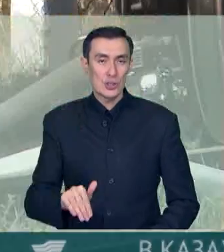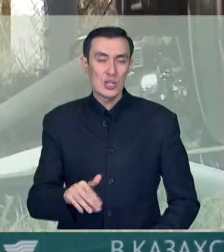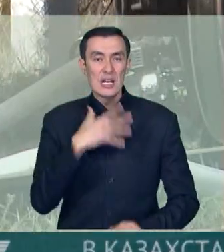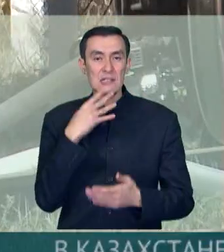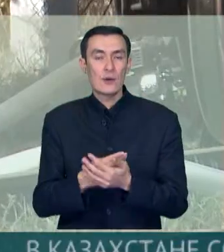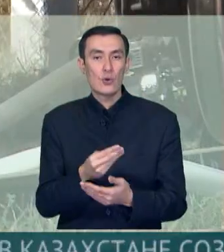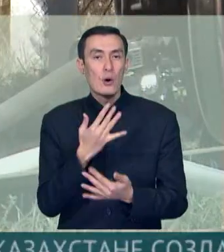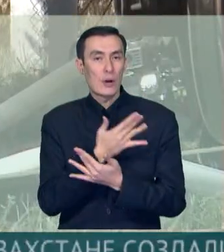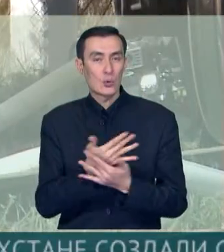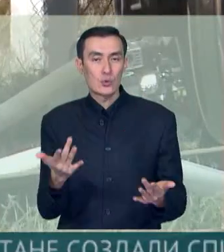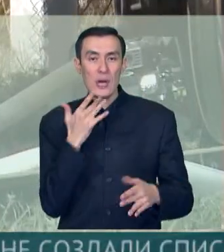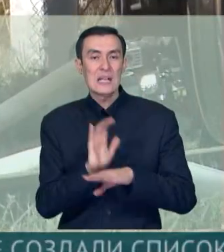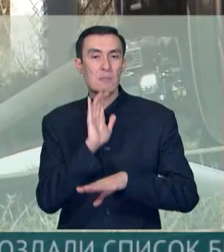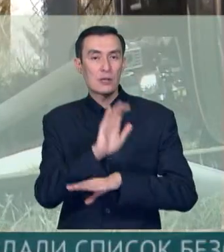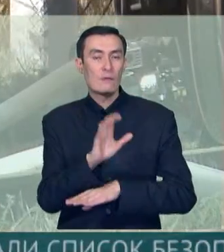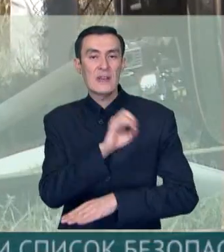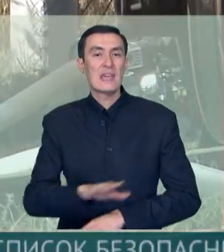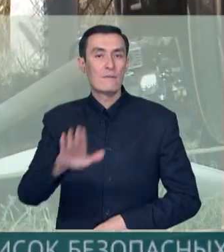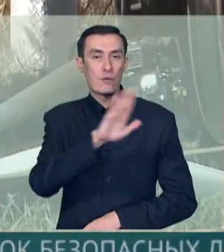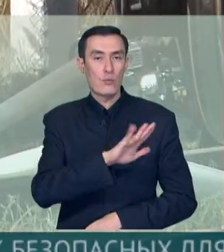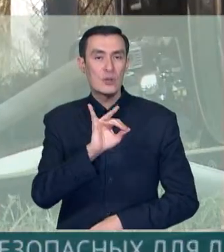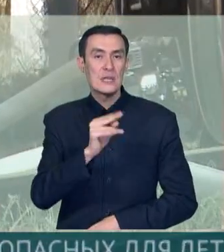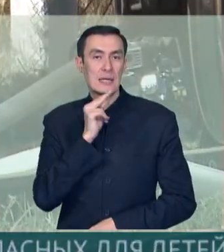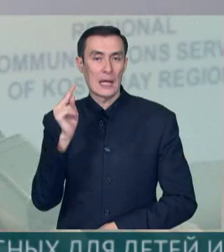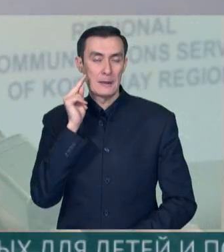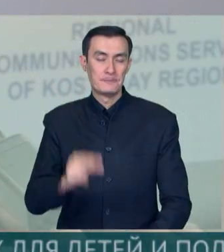Свою продукцию аграрии экспортируют в Европу и Китай.